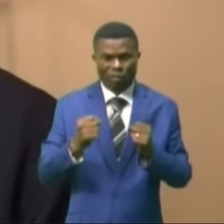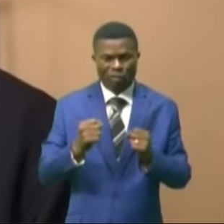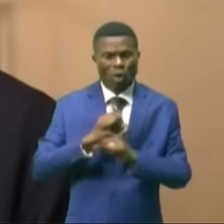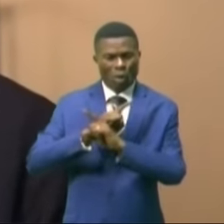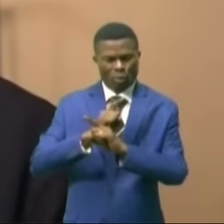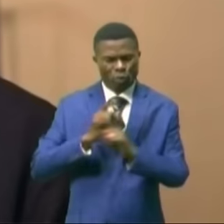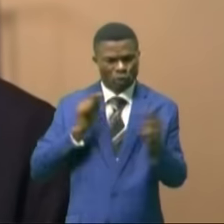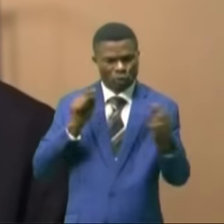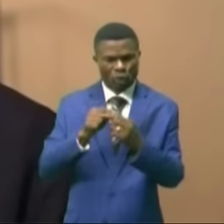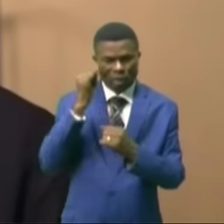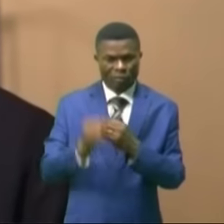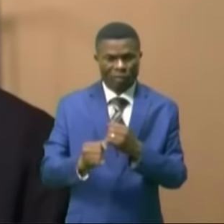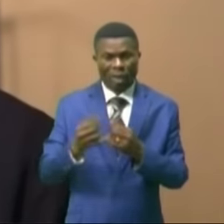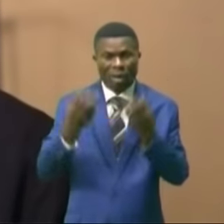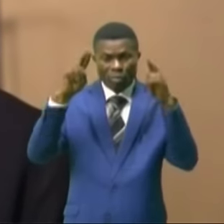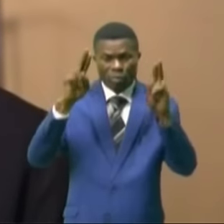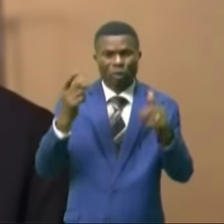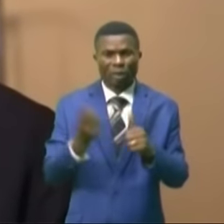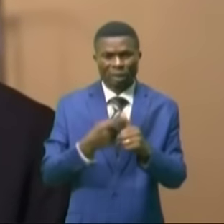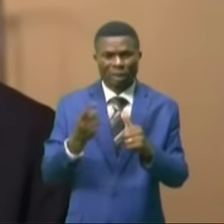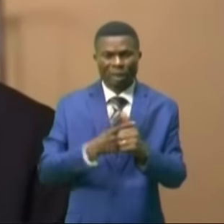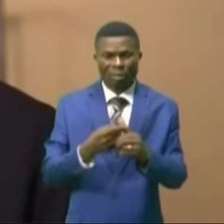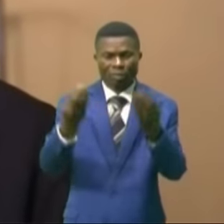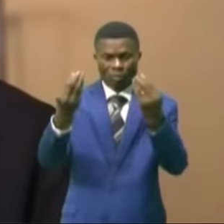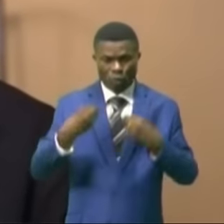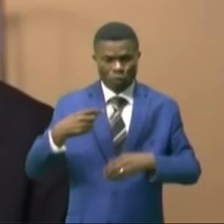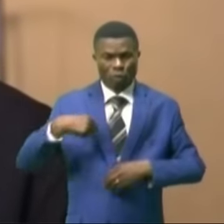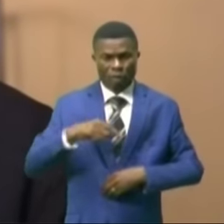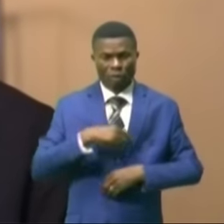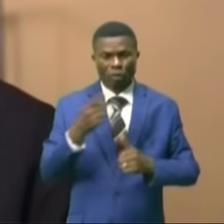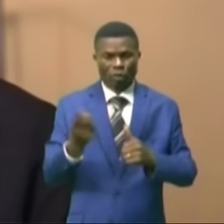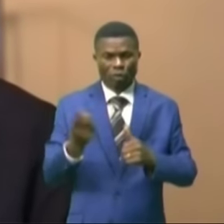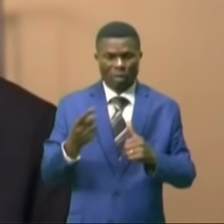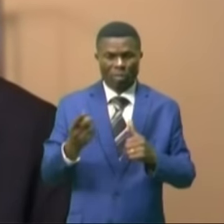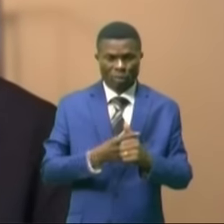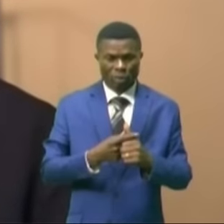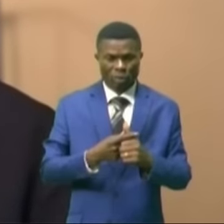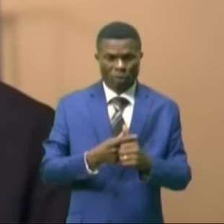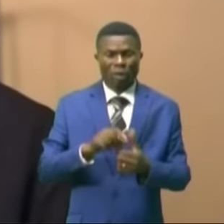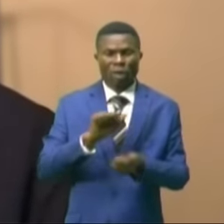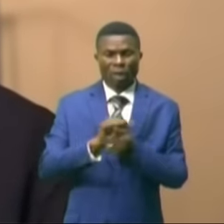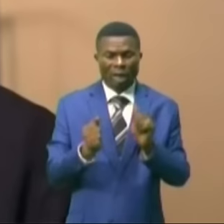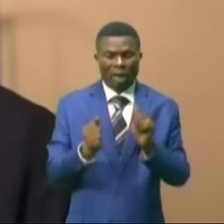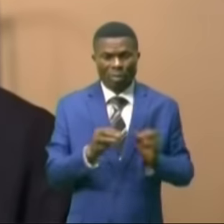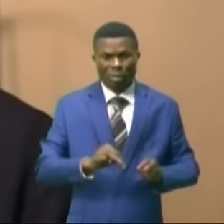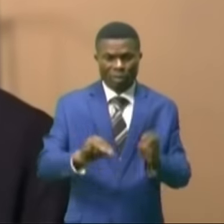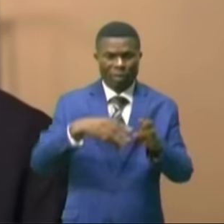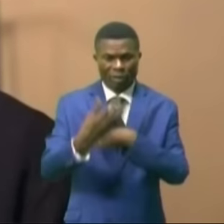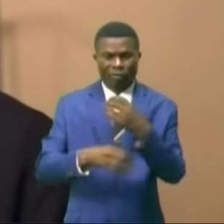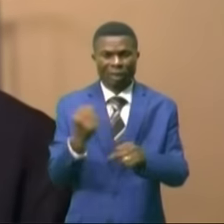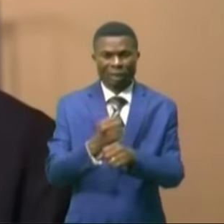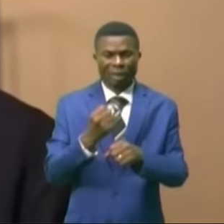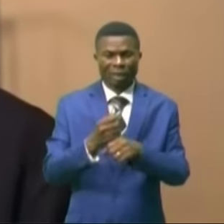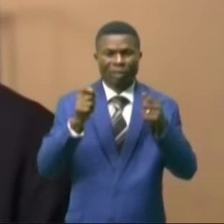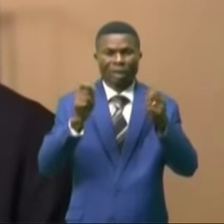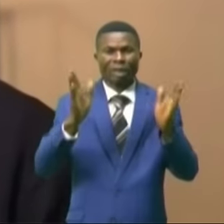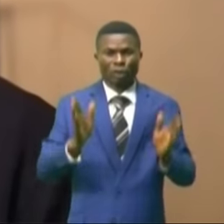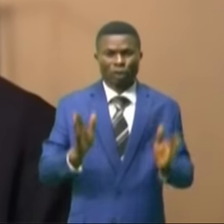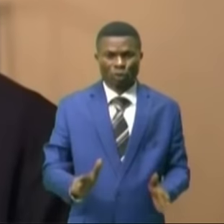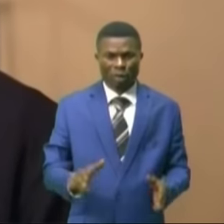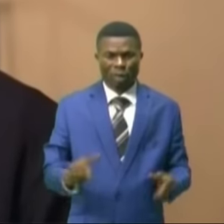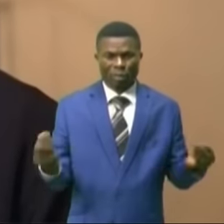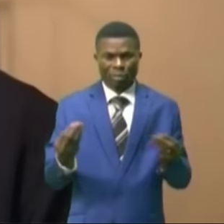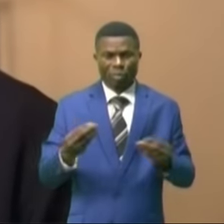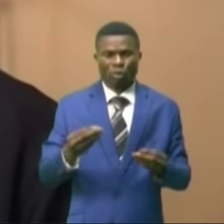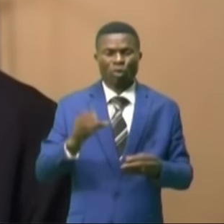arrive, il faut qu'on soit en mesure de nous remettre aussi en question dans la manière d'exercer les métiers pour que nous puissions tirer